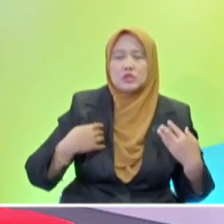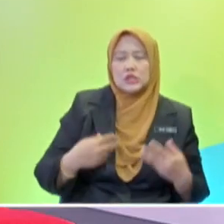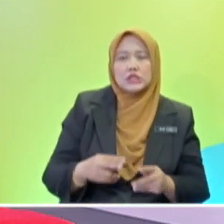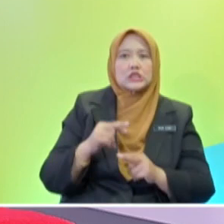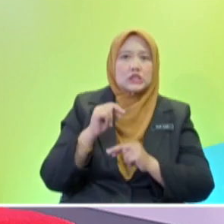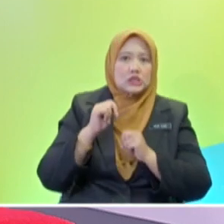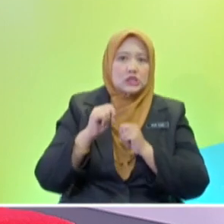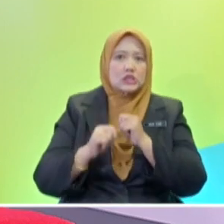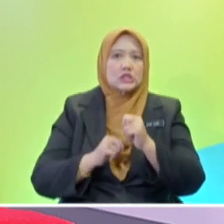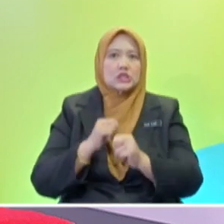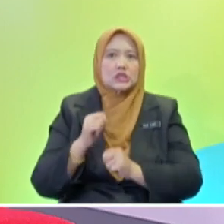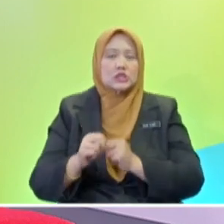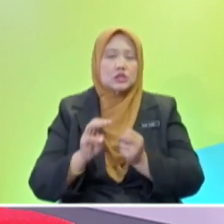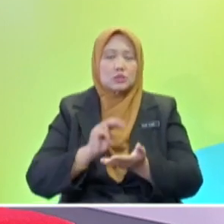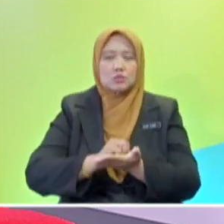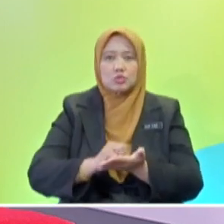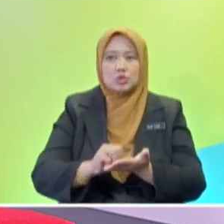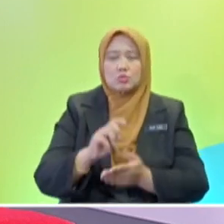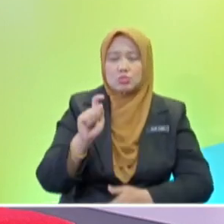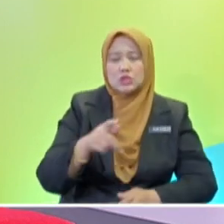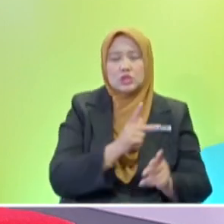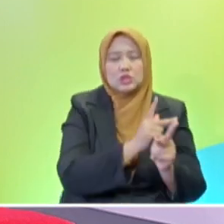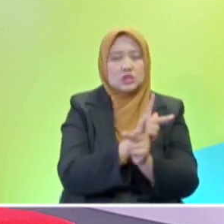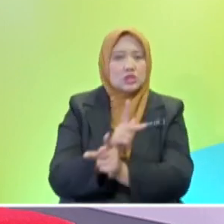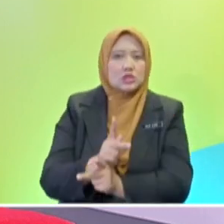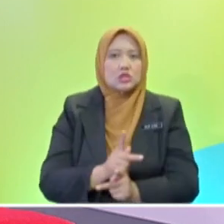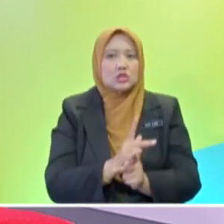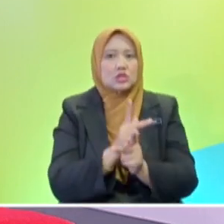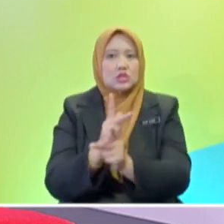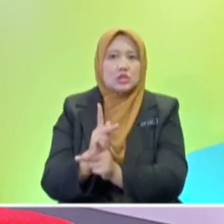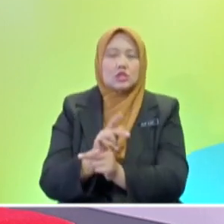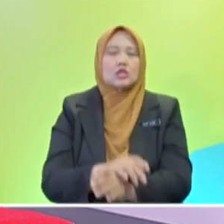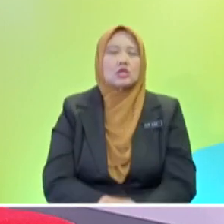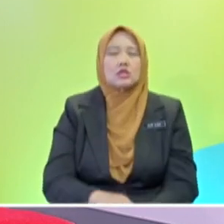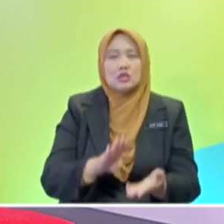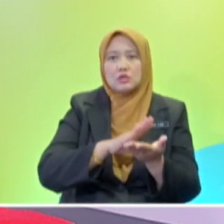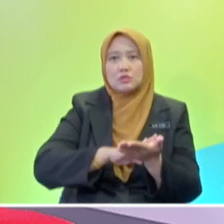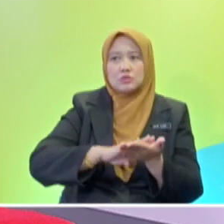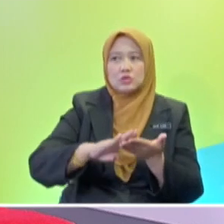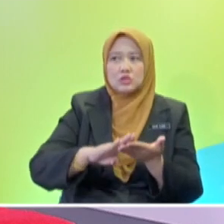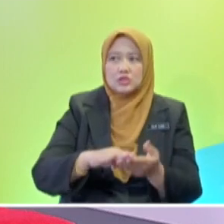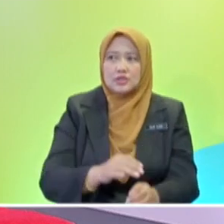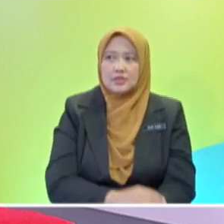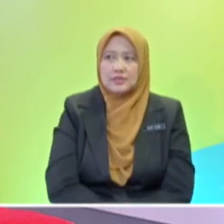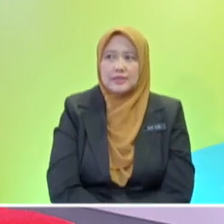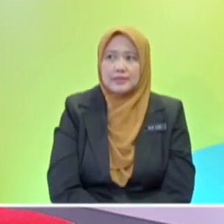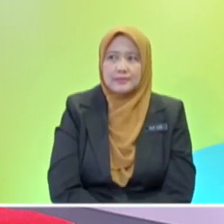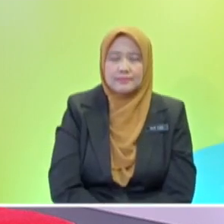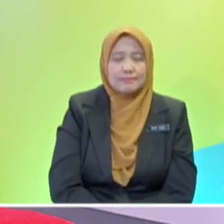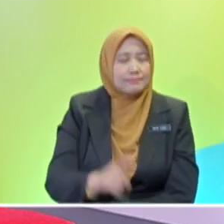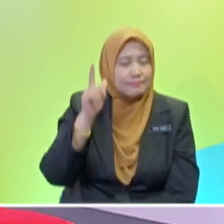menjaga kebersihan Oke jadi ke sini Cik kuda gunting dah tadi motif kita motif ombak Oke